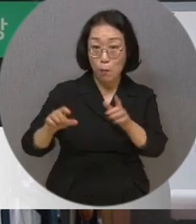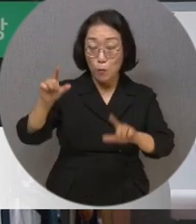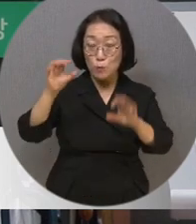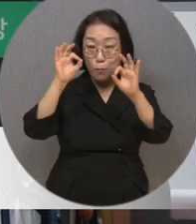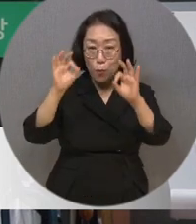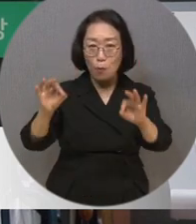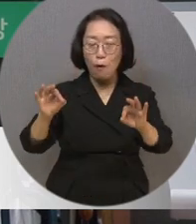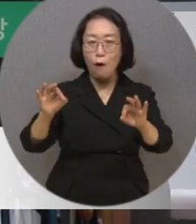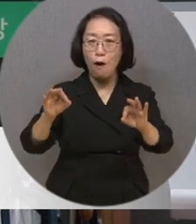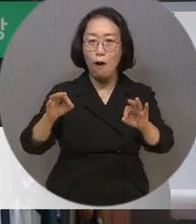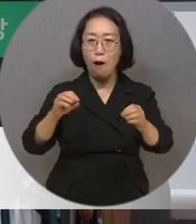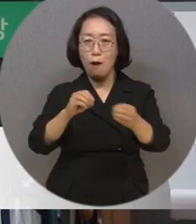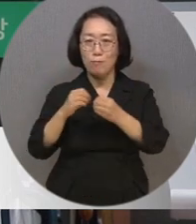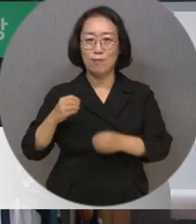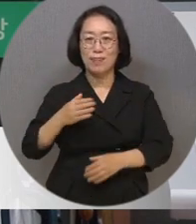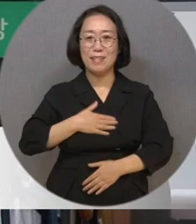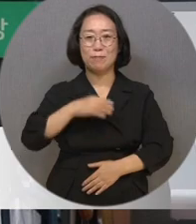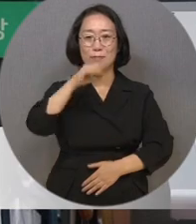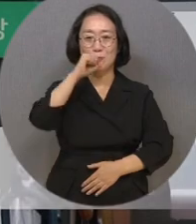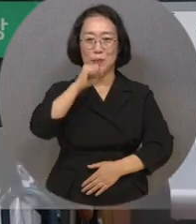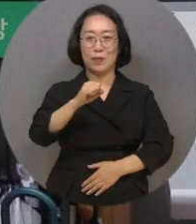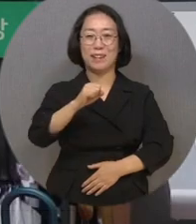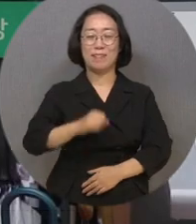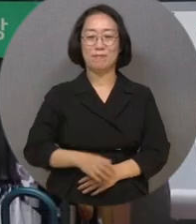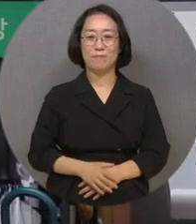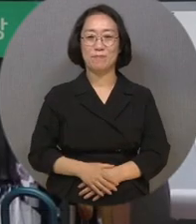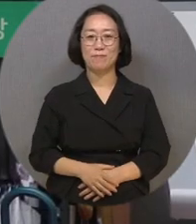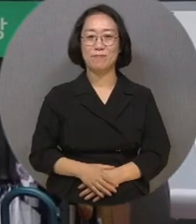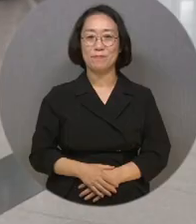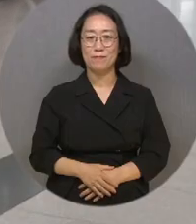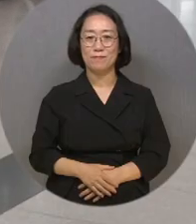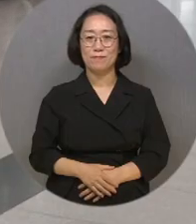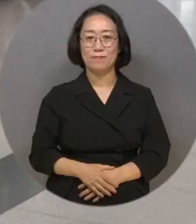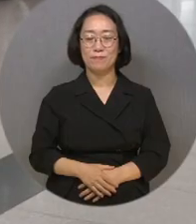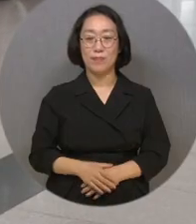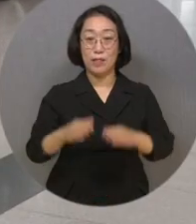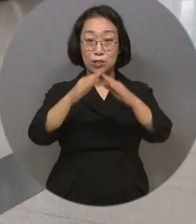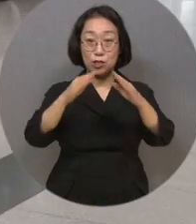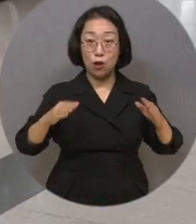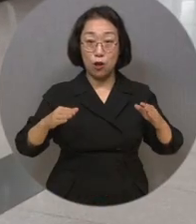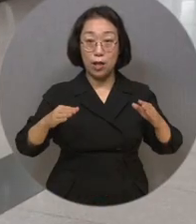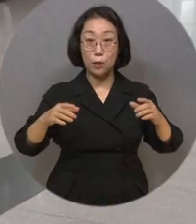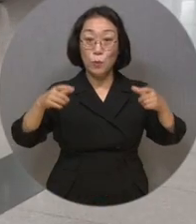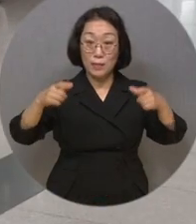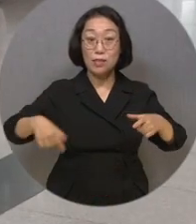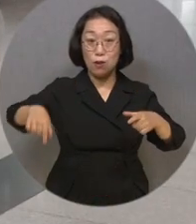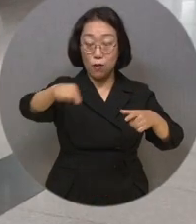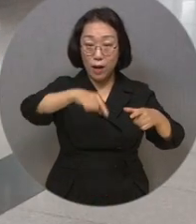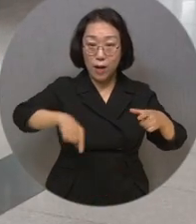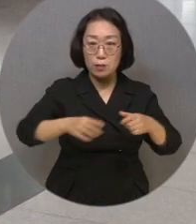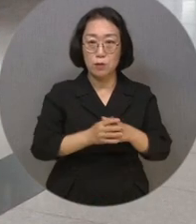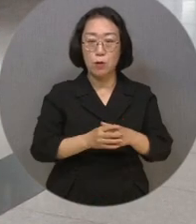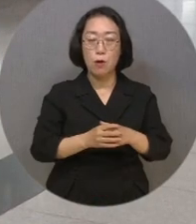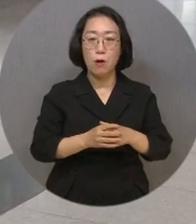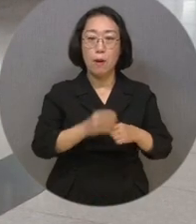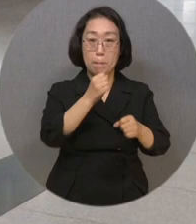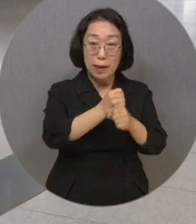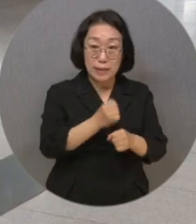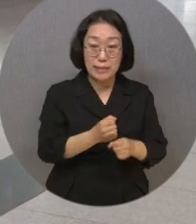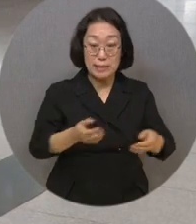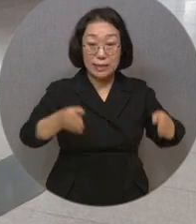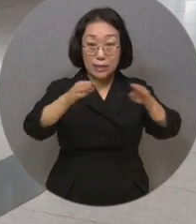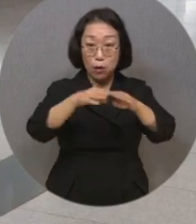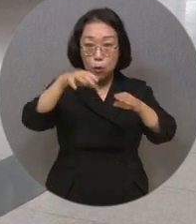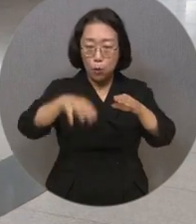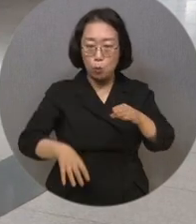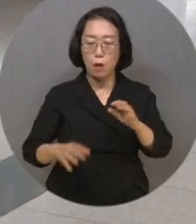사용하시는 모습을 보면 참 뿌듯합니다. 전남의 중증장애인 생산시설들은 우선 구매